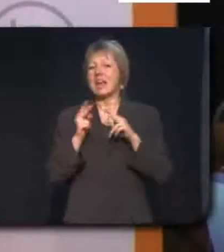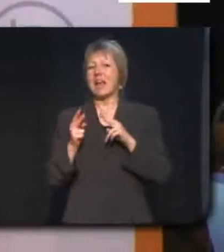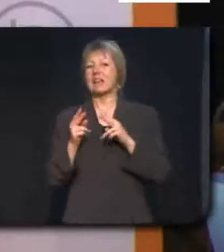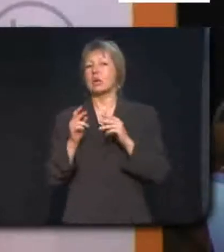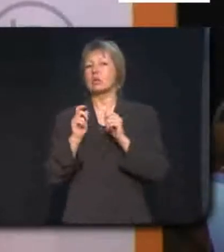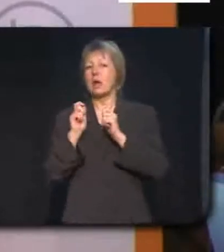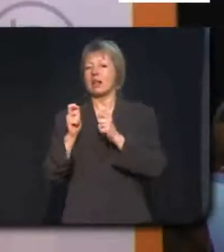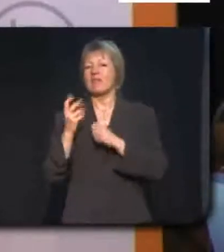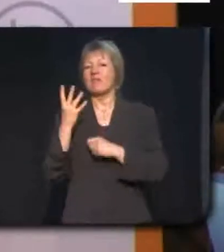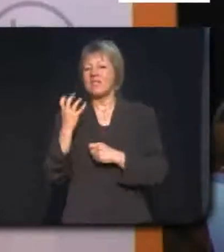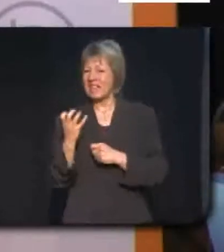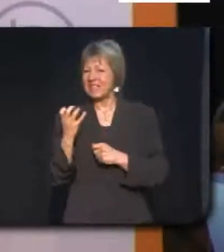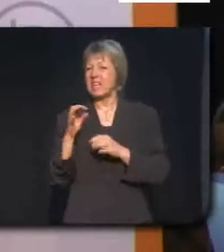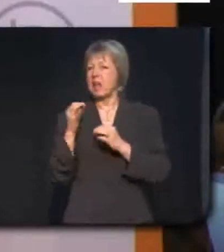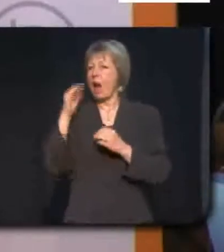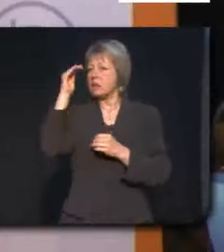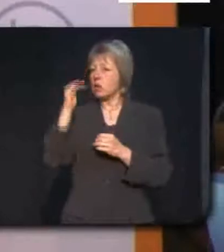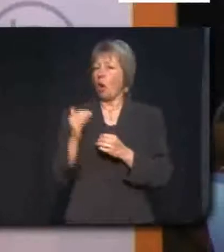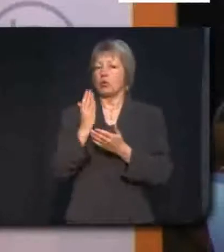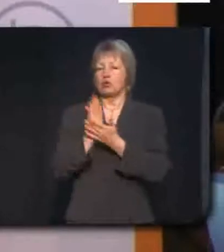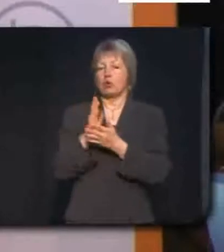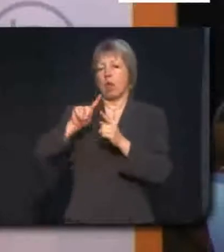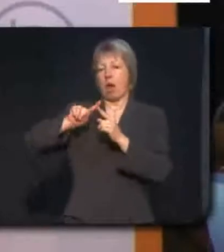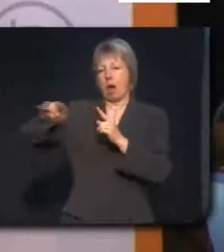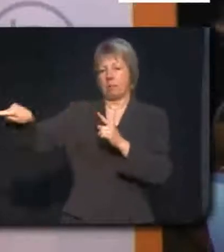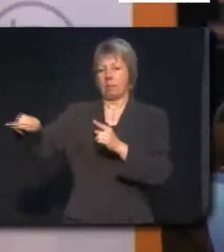40 nicht mehr in der Tagesordnung